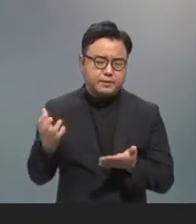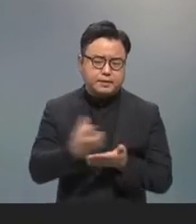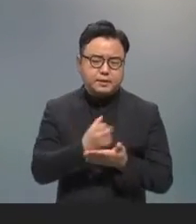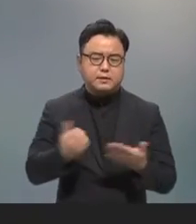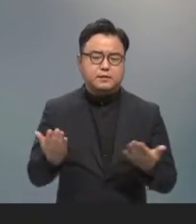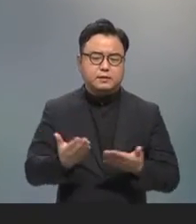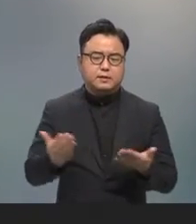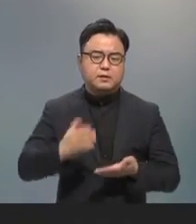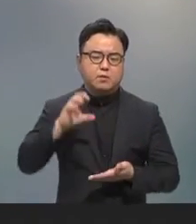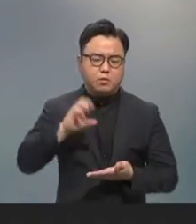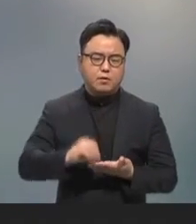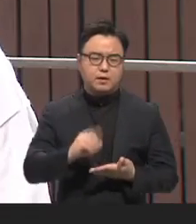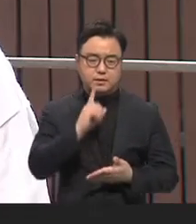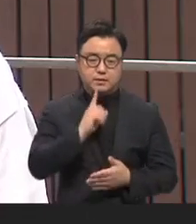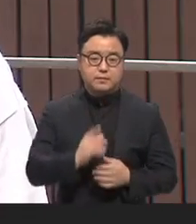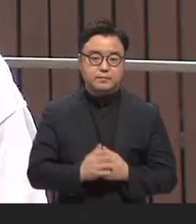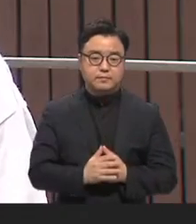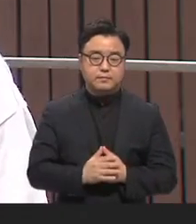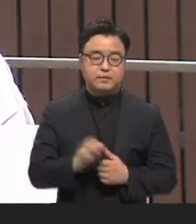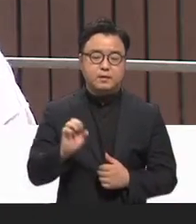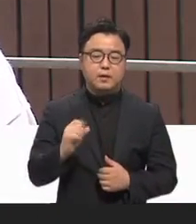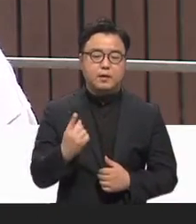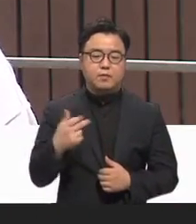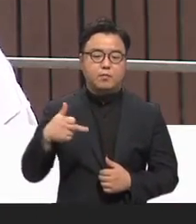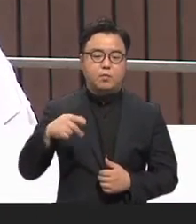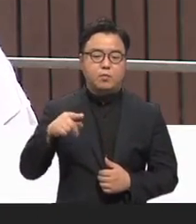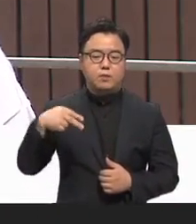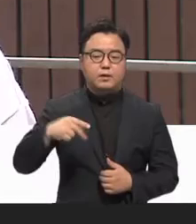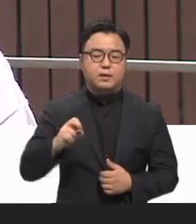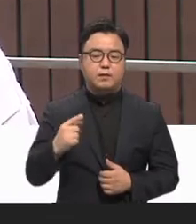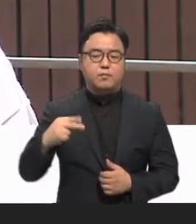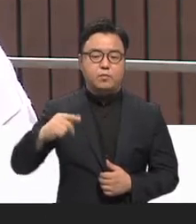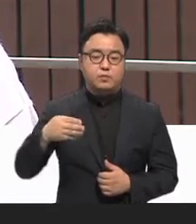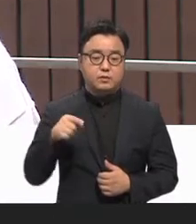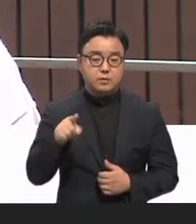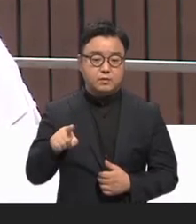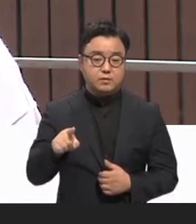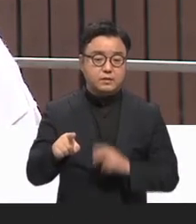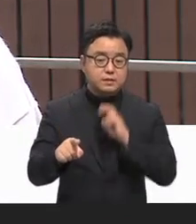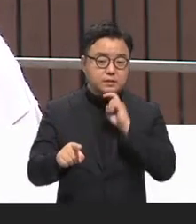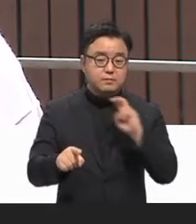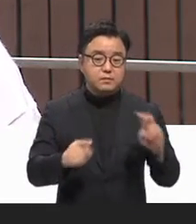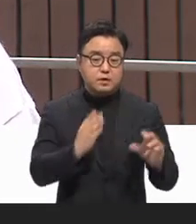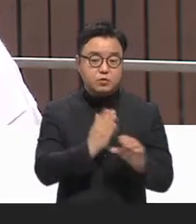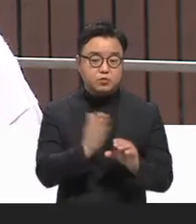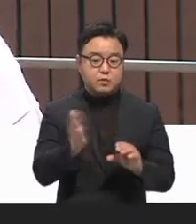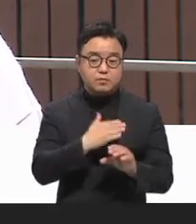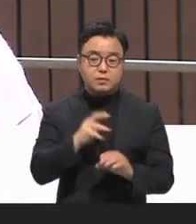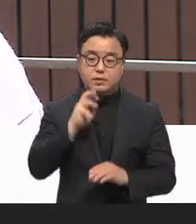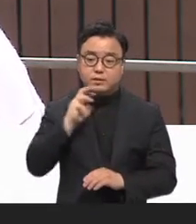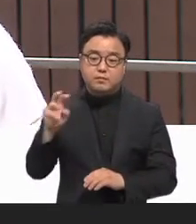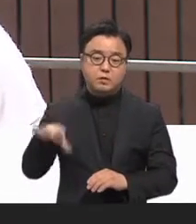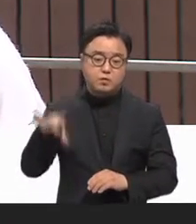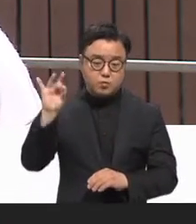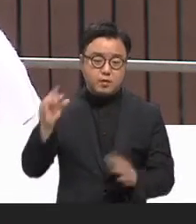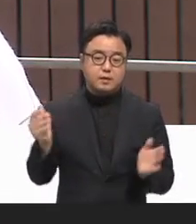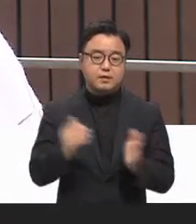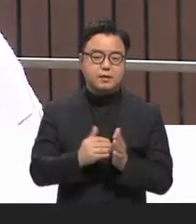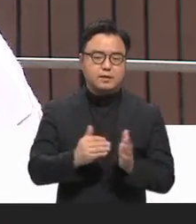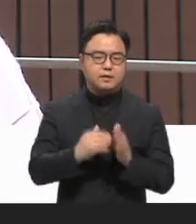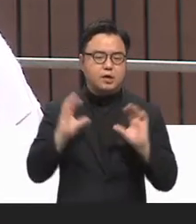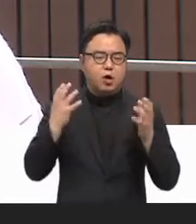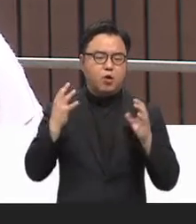과라는 목소리 포켓몬스터는 중에서 어떤 그 동심 그니까 저희 어렸을 때 굉장히